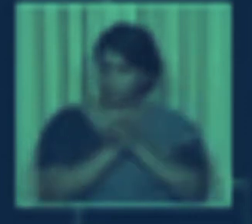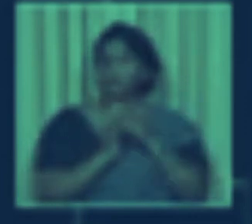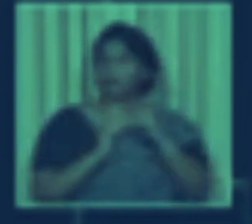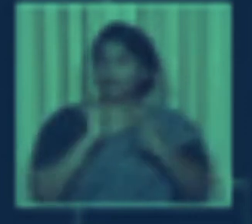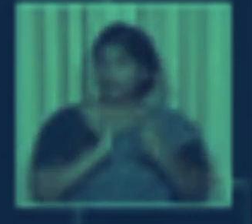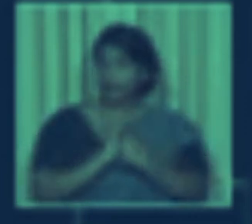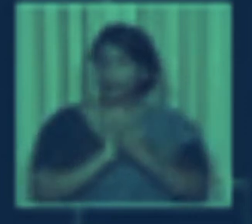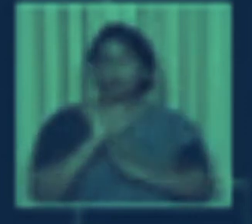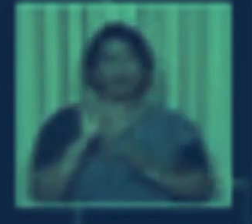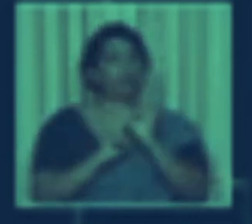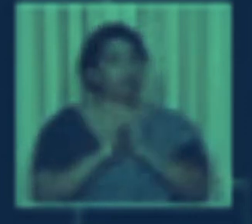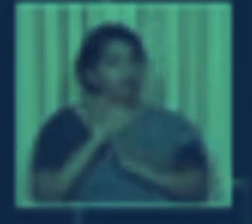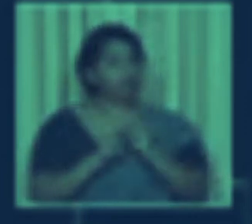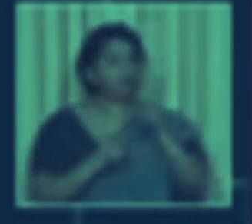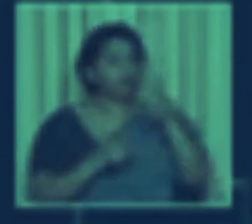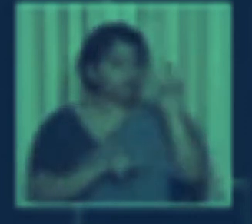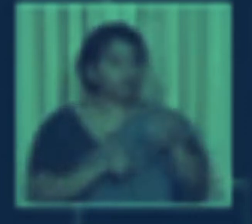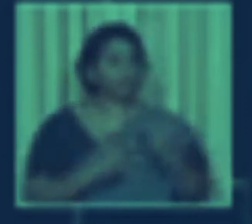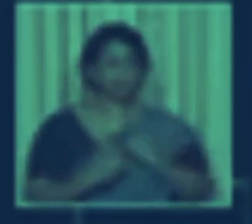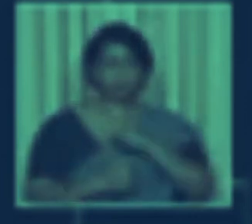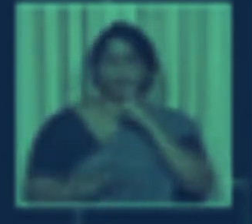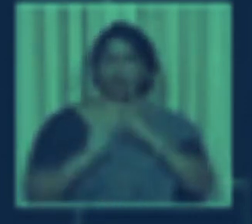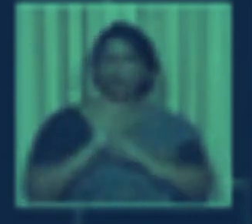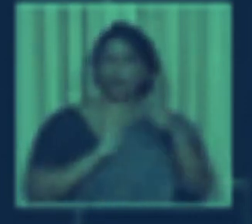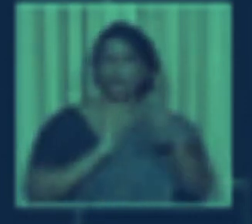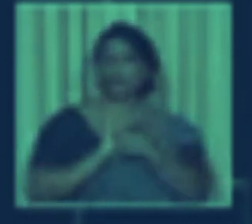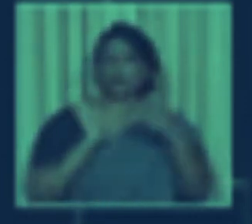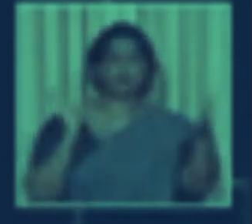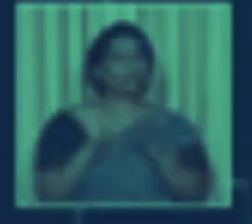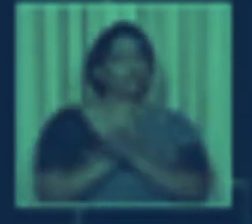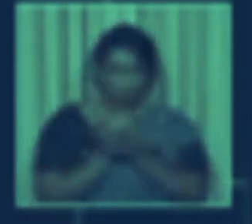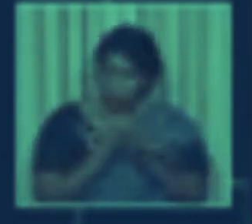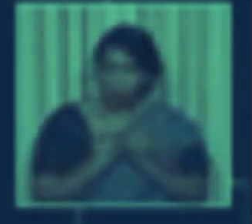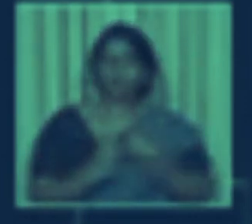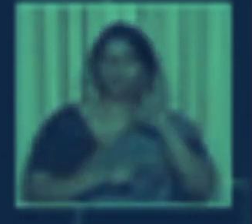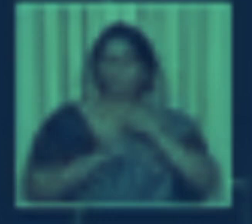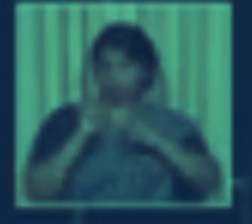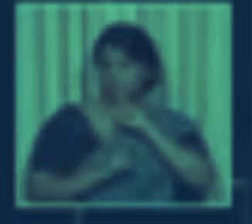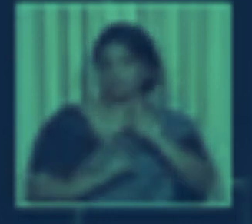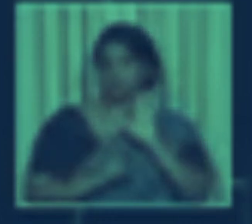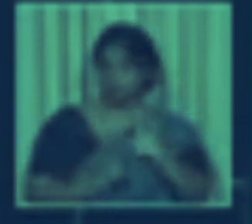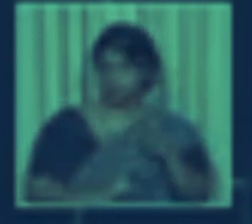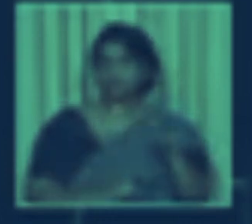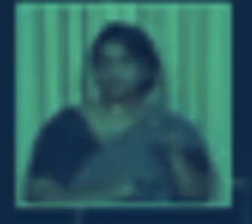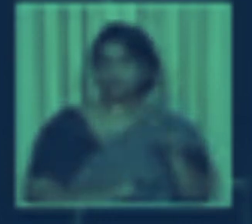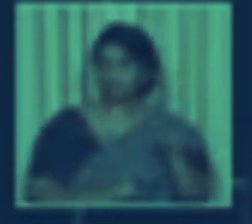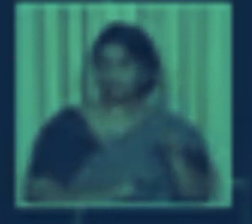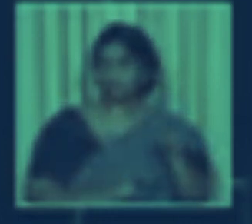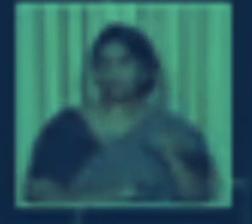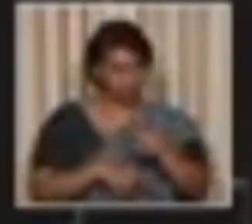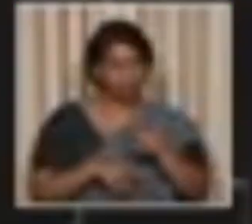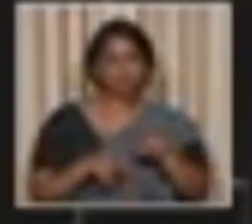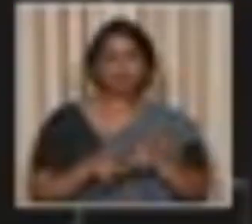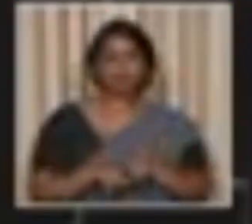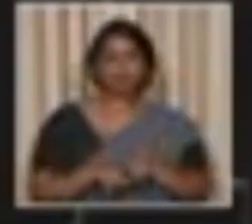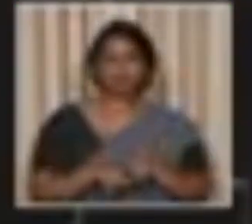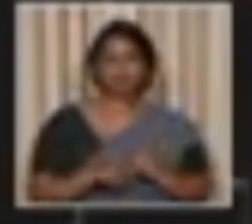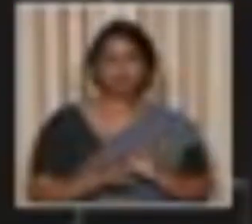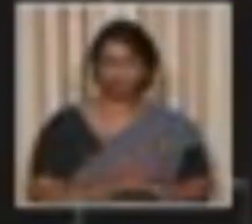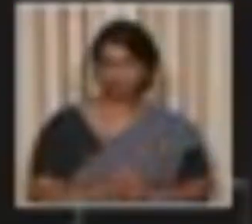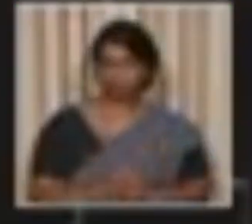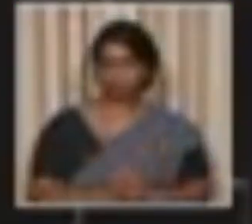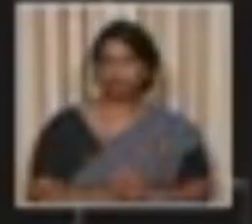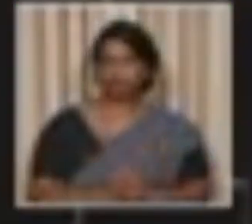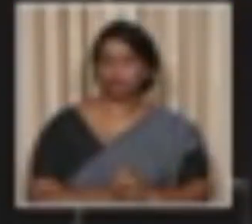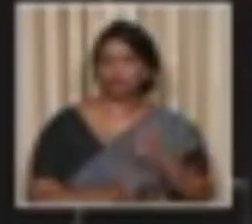உறுப்பு பிரதிநிதியாக நான் சொல்கிறேன், வடக்கு கிழக்கு இணைப்பு பேசப்பட வேண்டும். அந்த இணைப்புக்கு நாம் சம்மதமில்லை என்பதிலே கிழக்கில் இருக்கிற முஸ்லீம்கள் நாம் தெளிவாக இருக்கின்றோம். குறிப்பாக நாம்